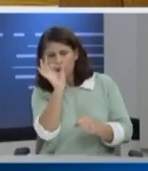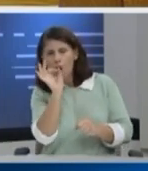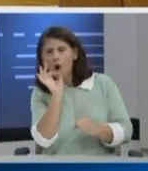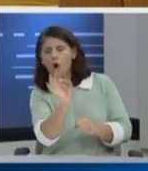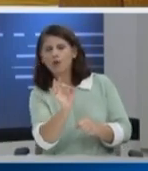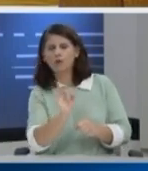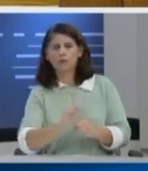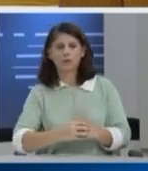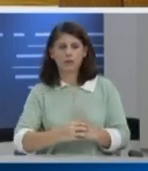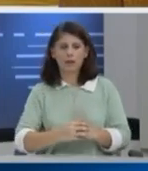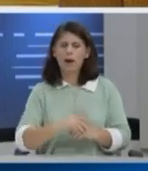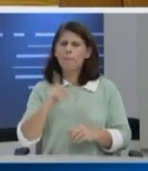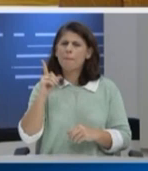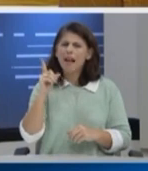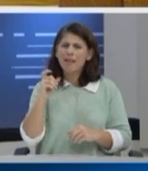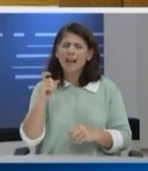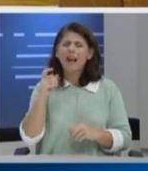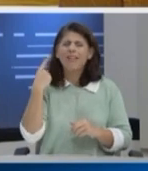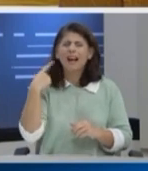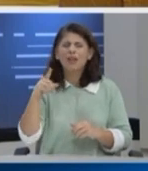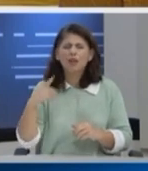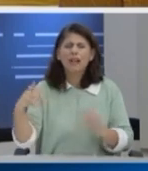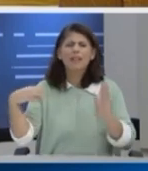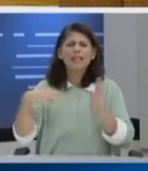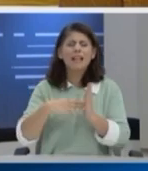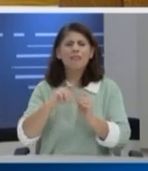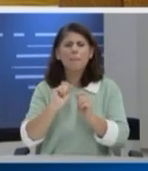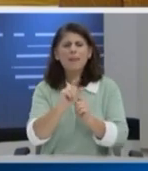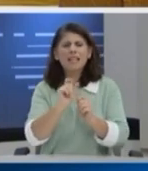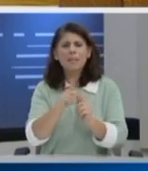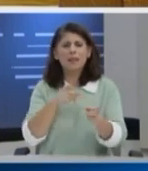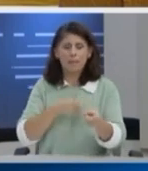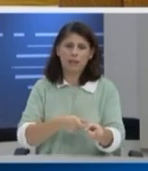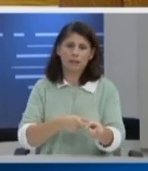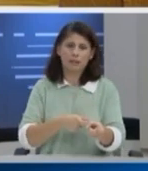Στοχοποιήθηκαν με δεκάδες, εκατοντάδες, χιλιάδες